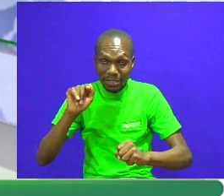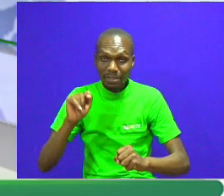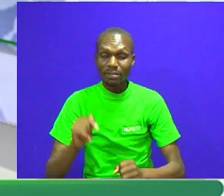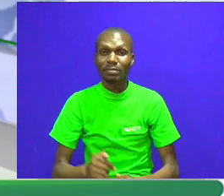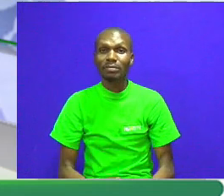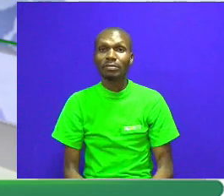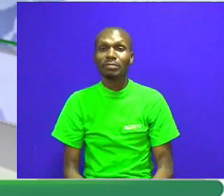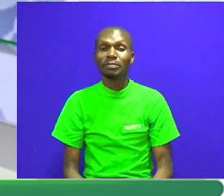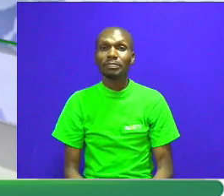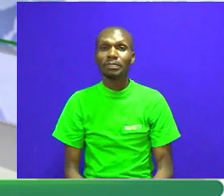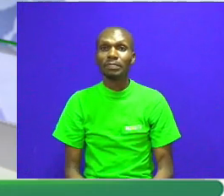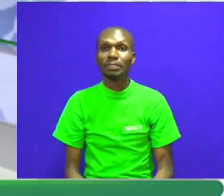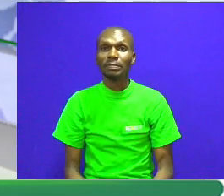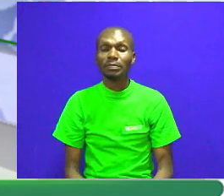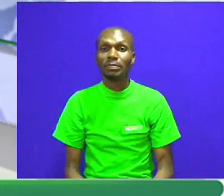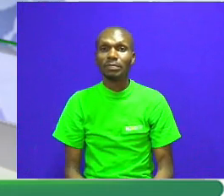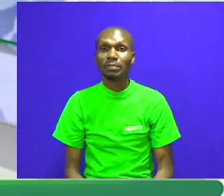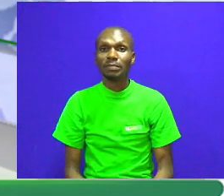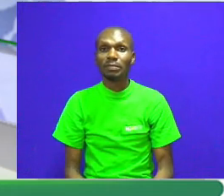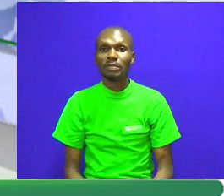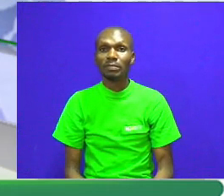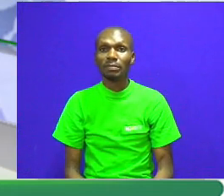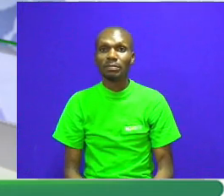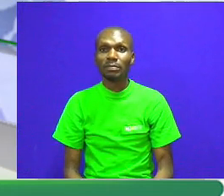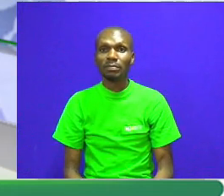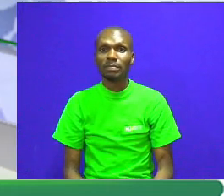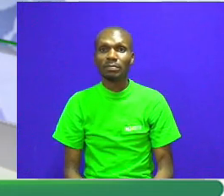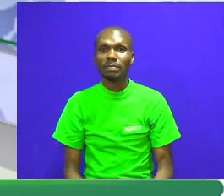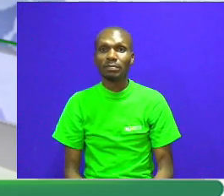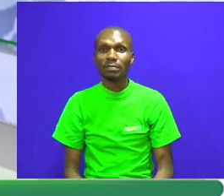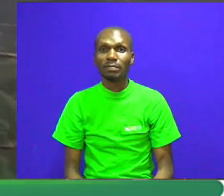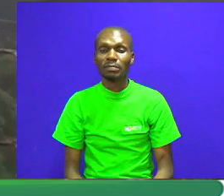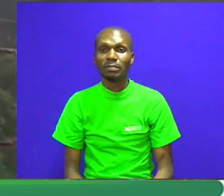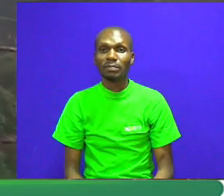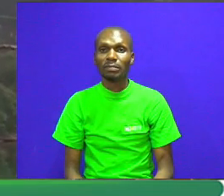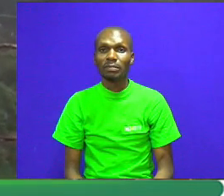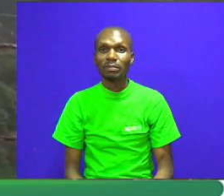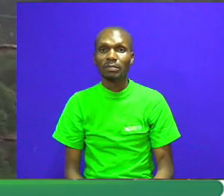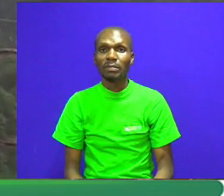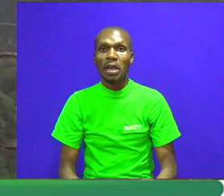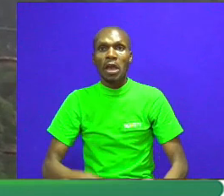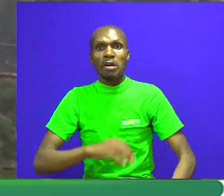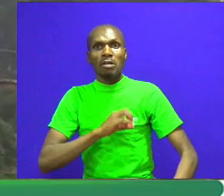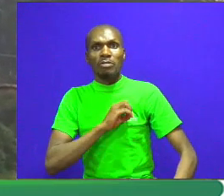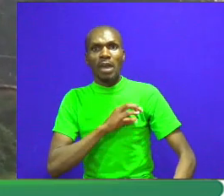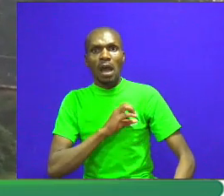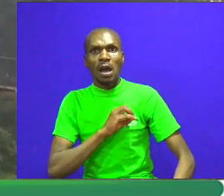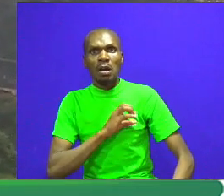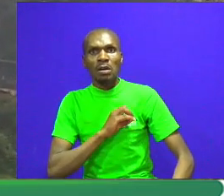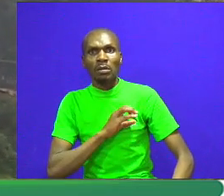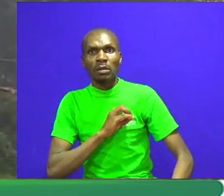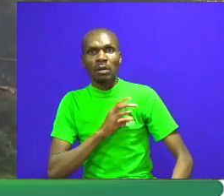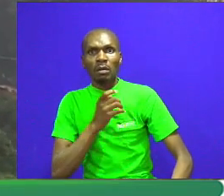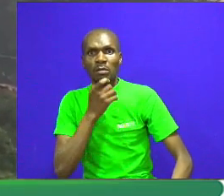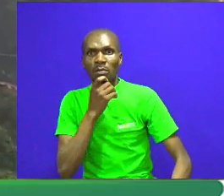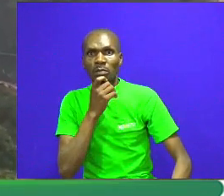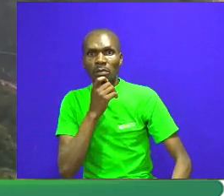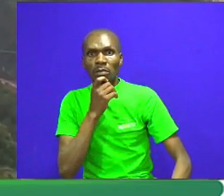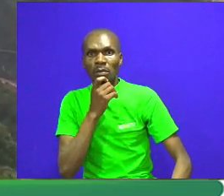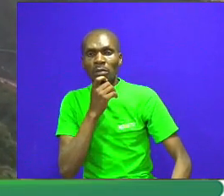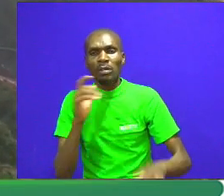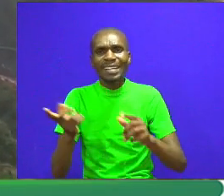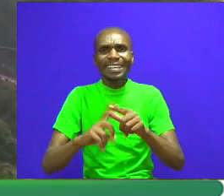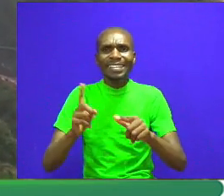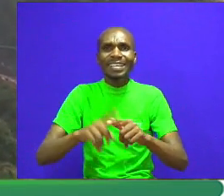talera sinsemecho na boigo goto haliganilia oroboti rukubuatia. Kwa bobo nene ni go baga ndete kweni kiwa sumabaga